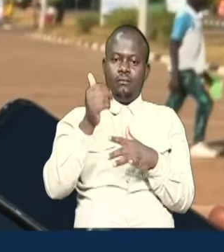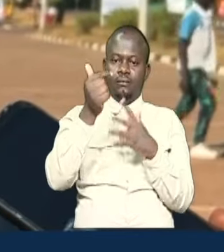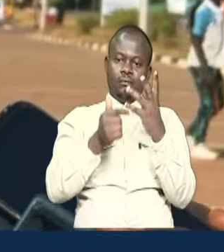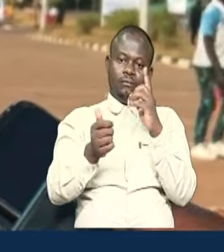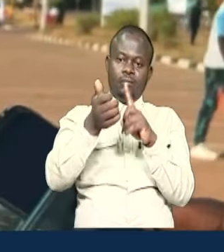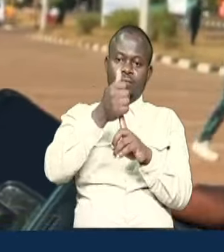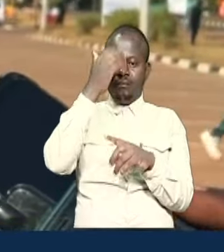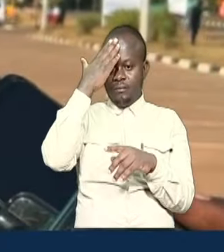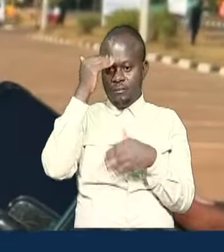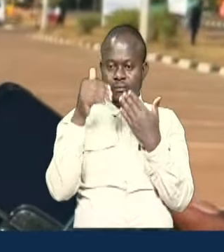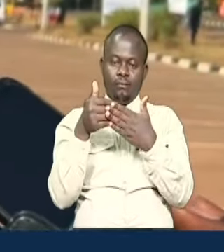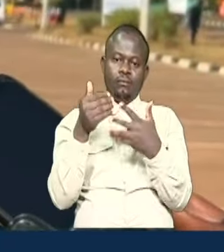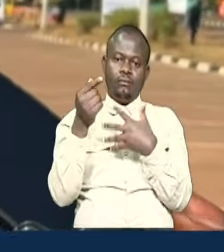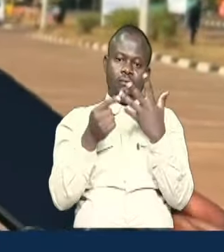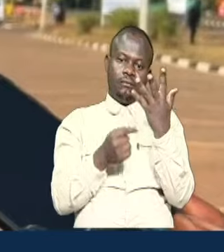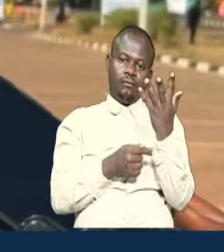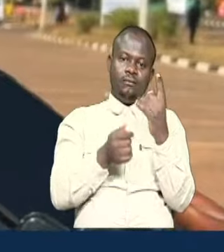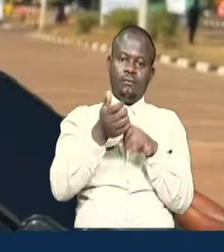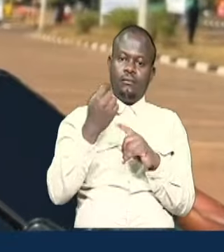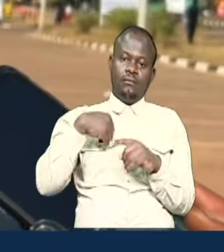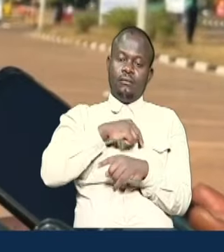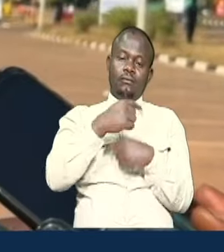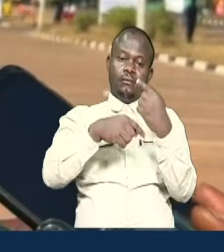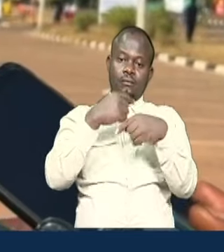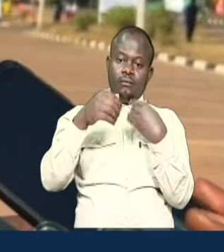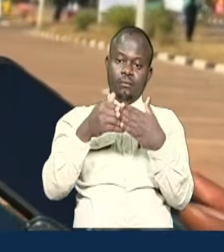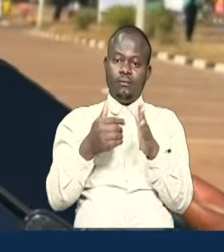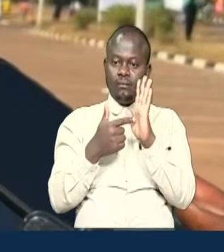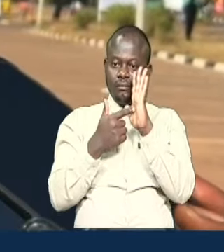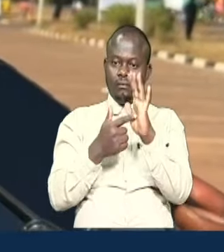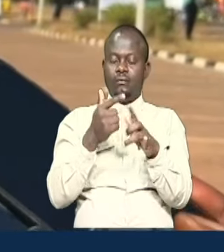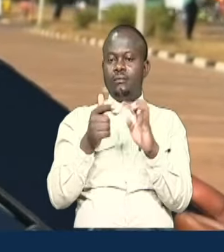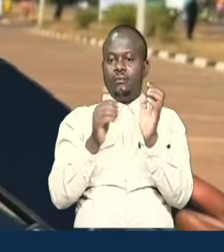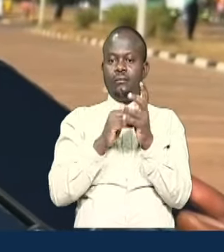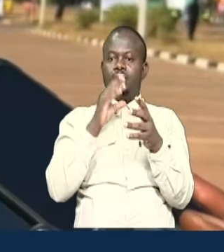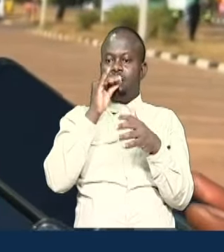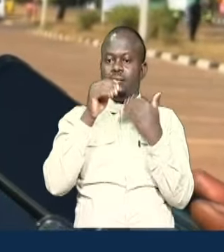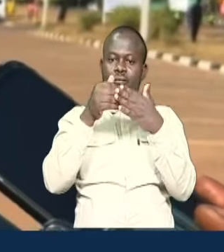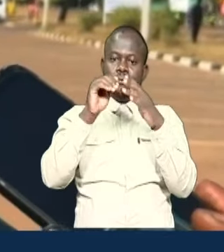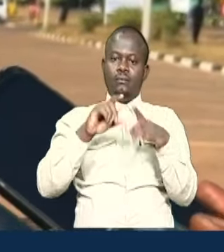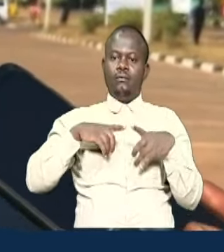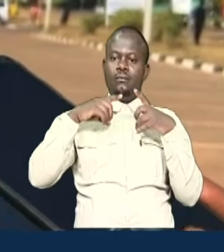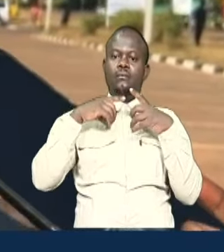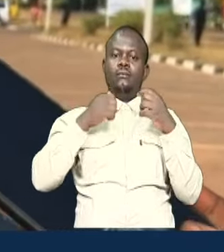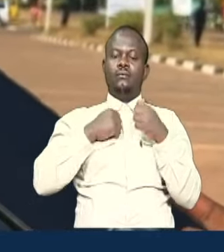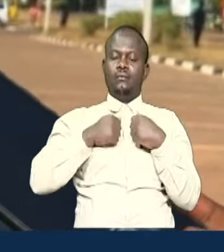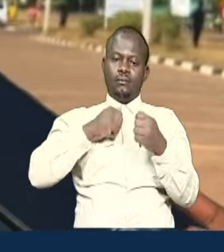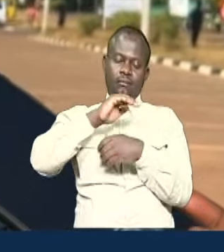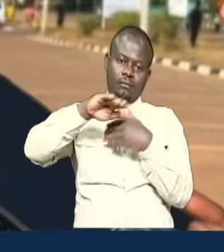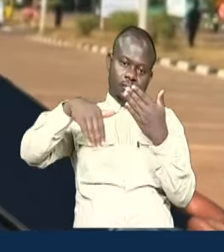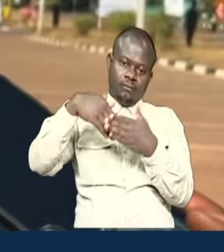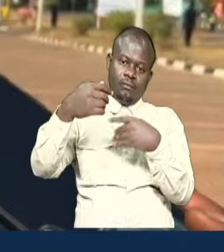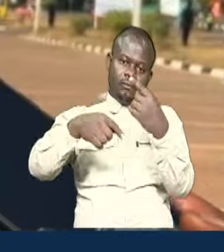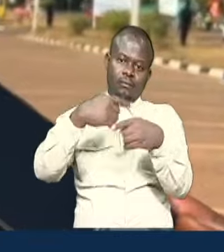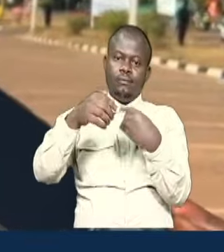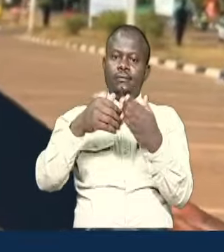bazabigeraho kubera ibyo twagezeho tukomeza kubishimangira ariko kandi tuvuga ngo n'imibereho y'umuturage ikomeze